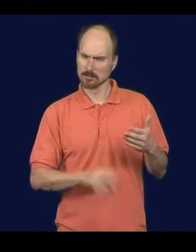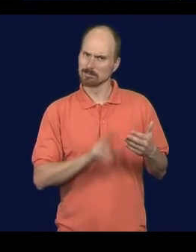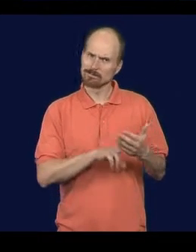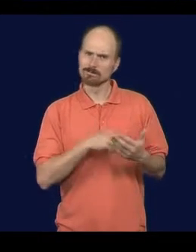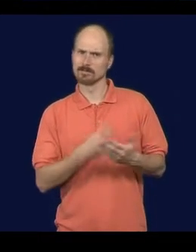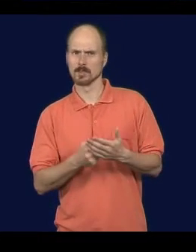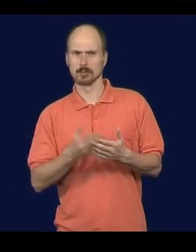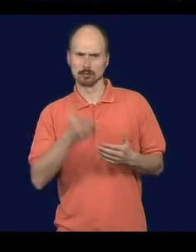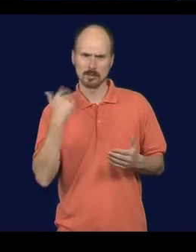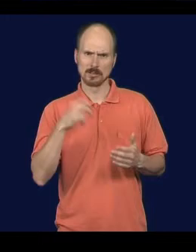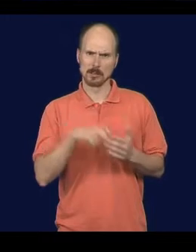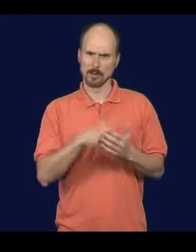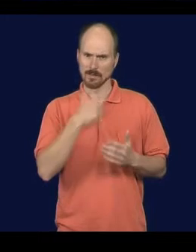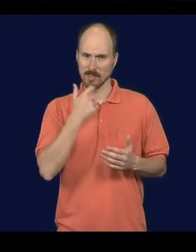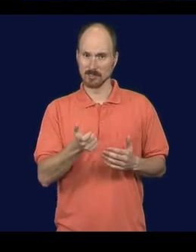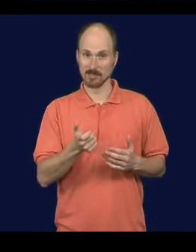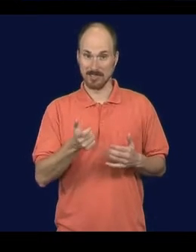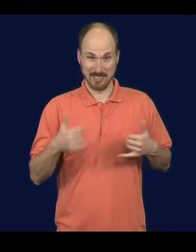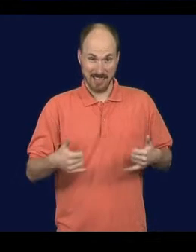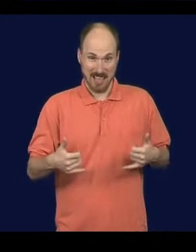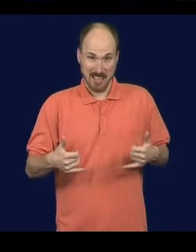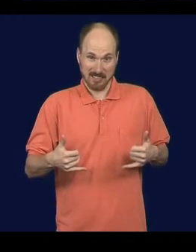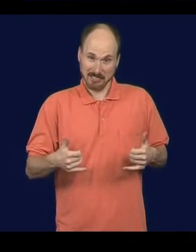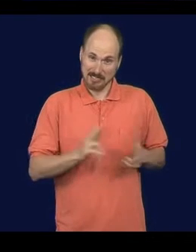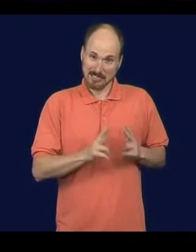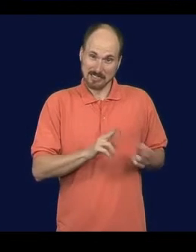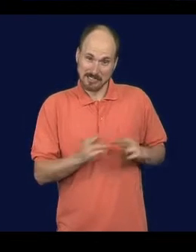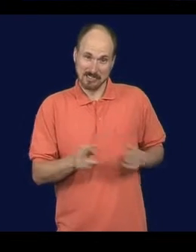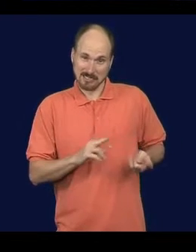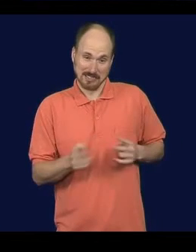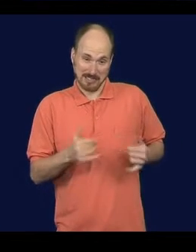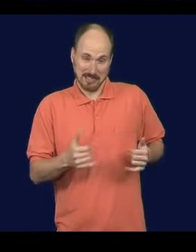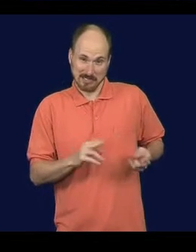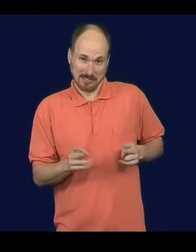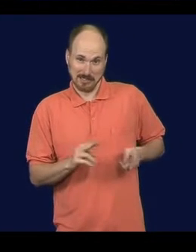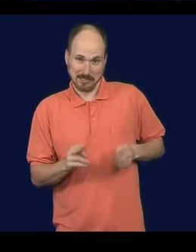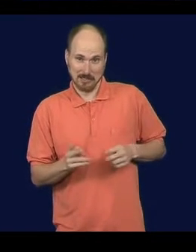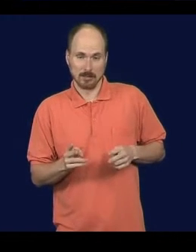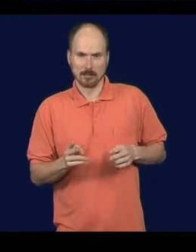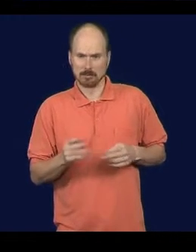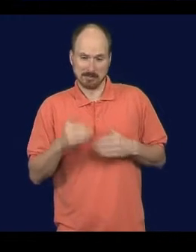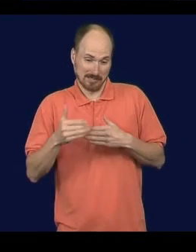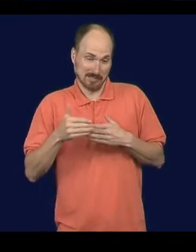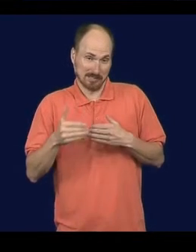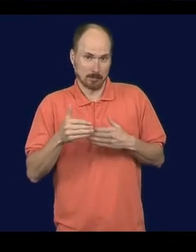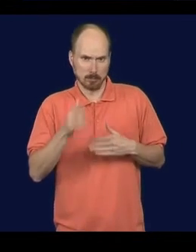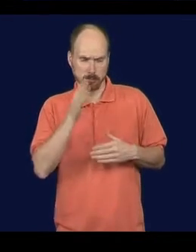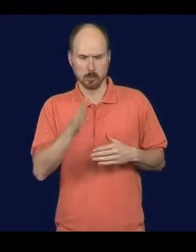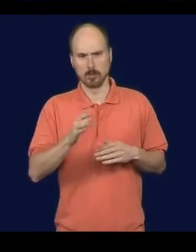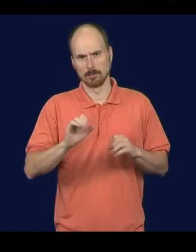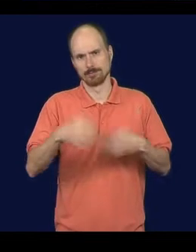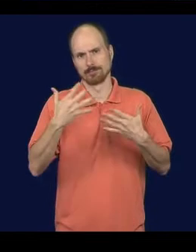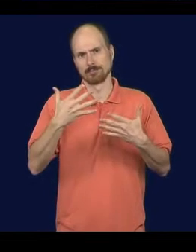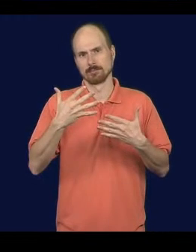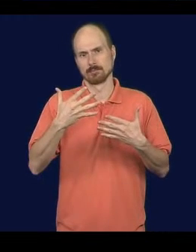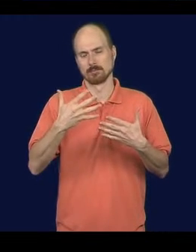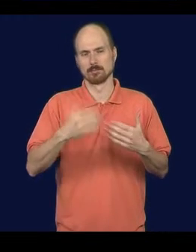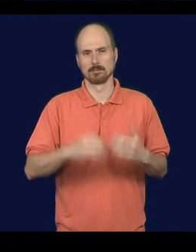vlastně ho na tom vozíku ten systém provedl tak, aby on věděl, že